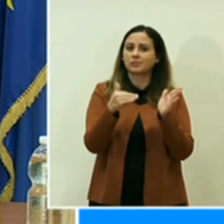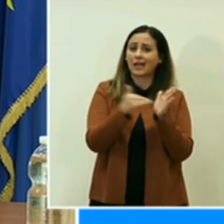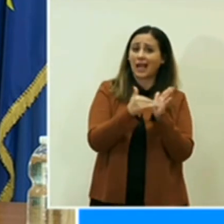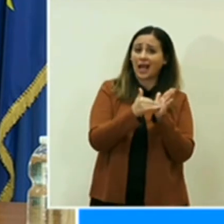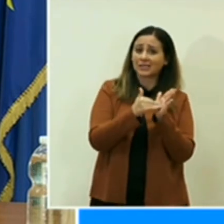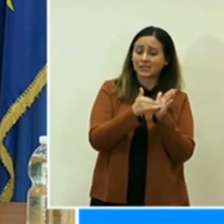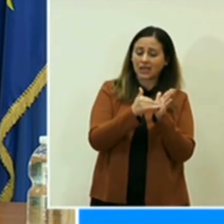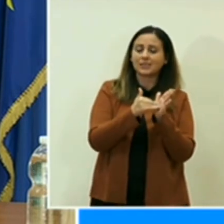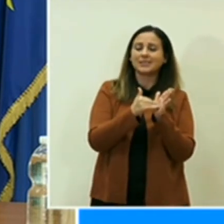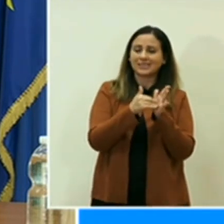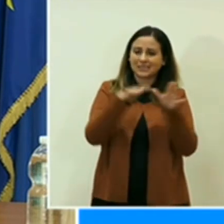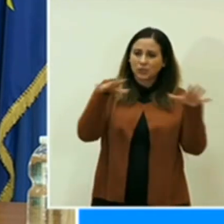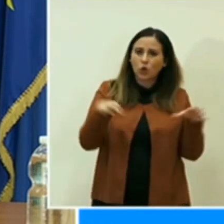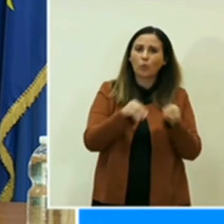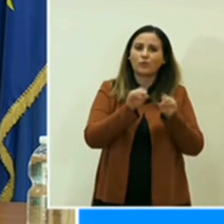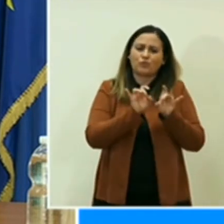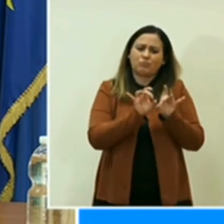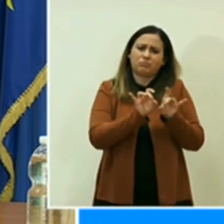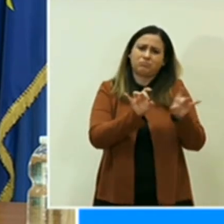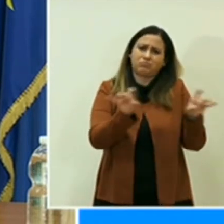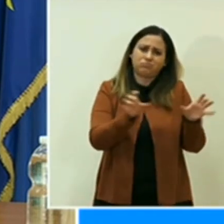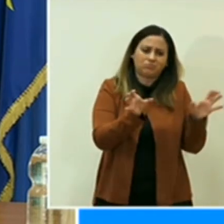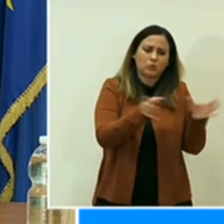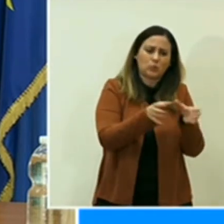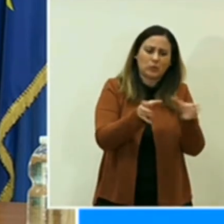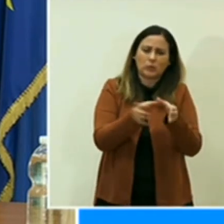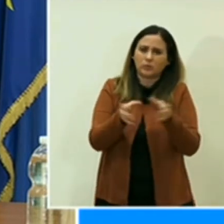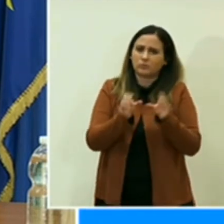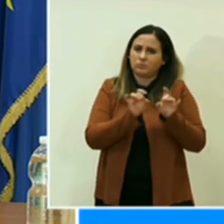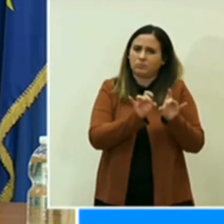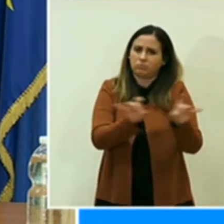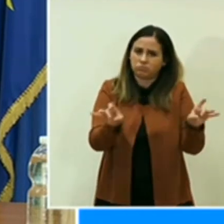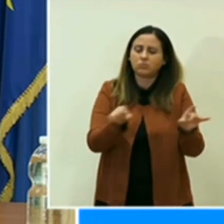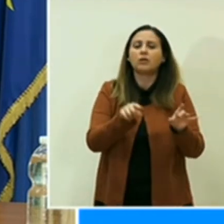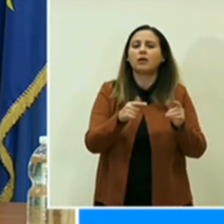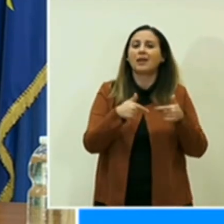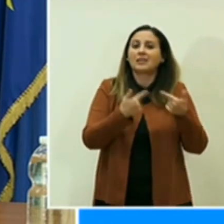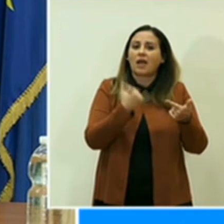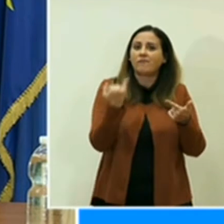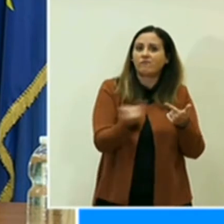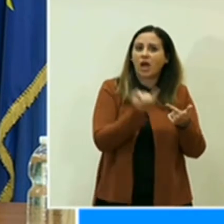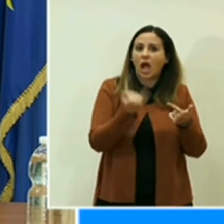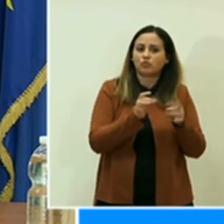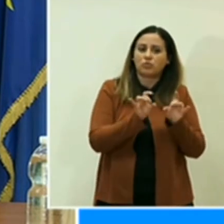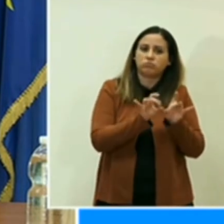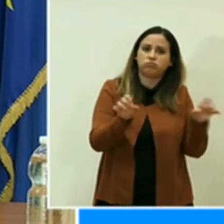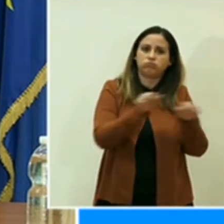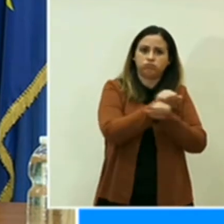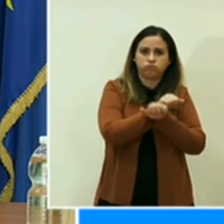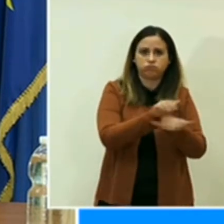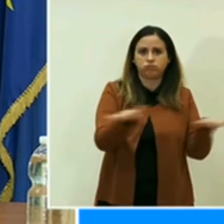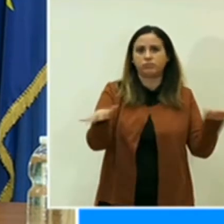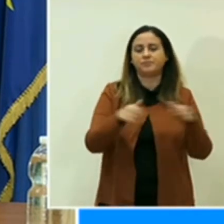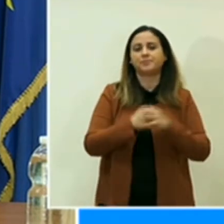alimentarono molti, molti focolai, facilitando la diffusione dell'infezione. Per cui,